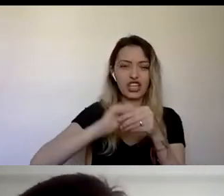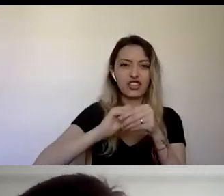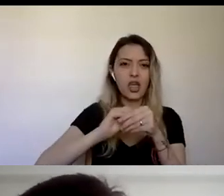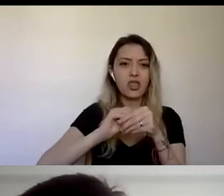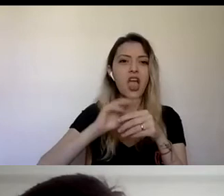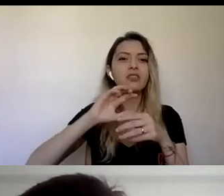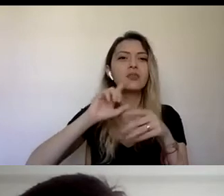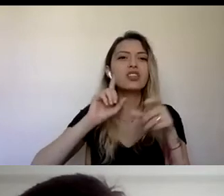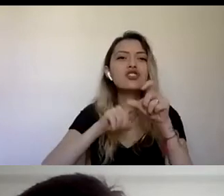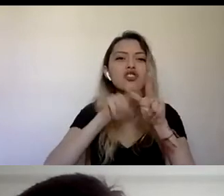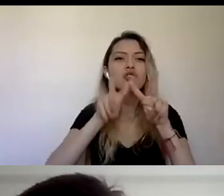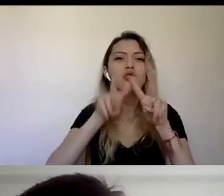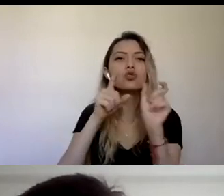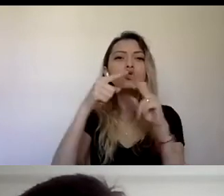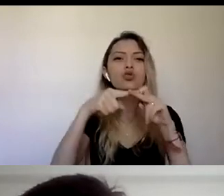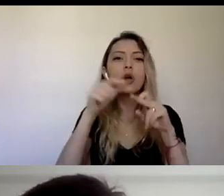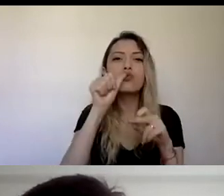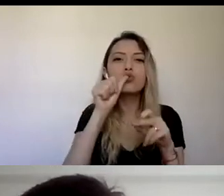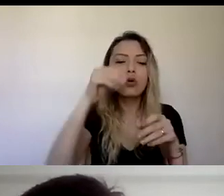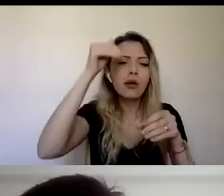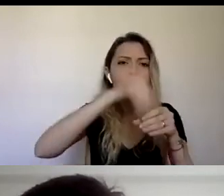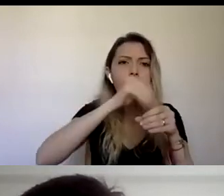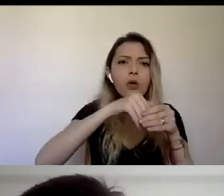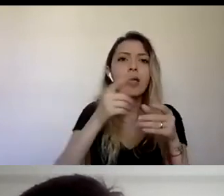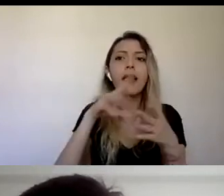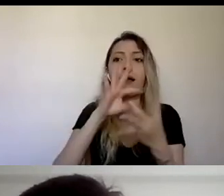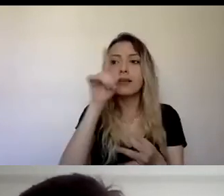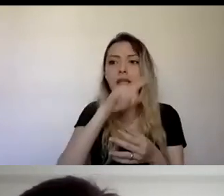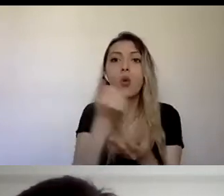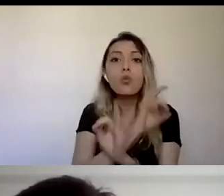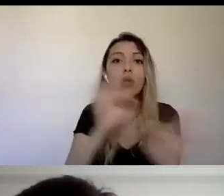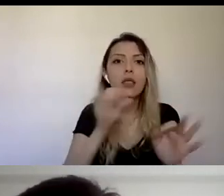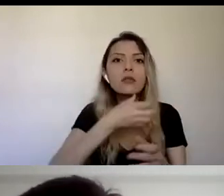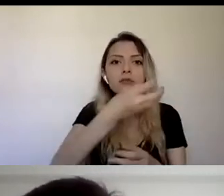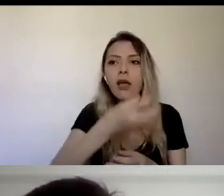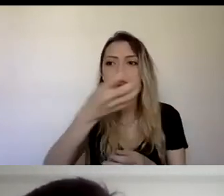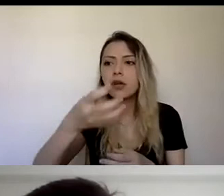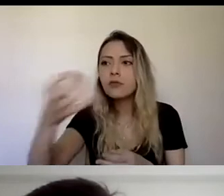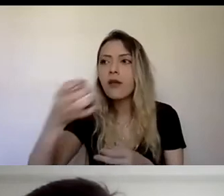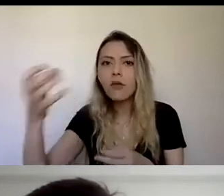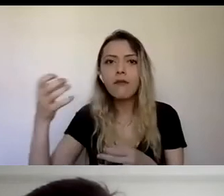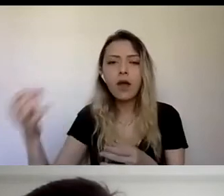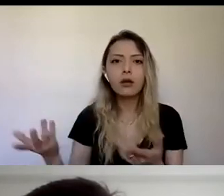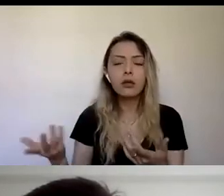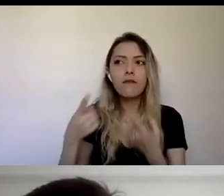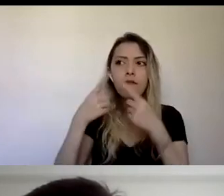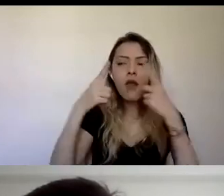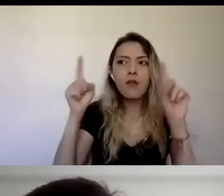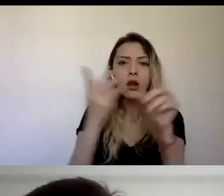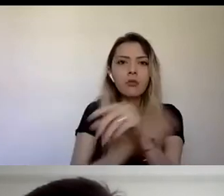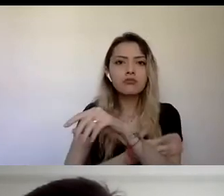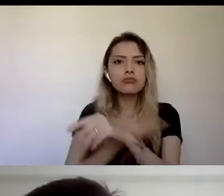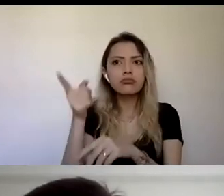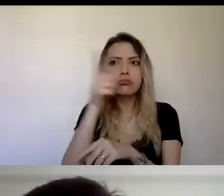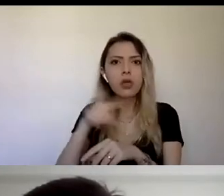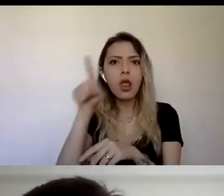dağıtarak bu konuda farkındalık yaratmaya çalışmıştık başka şehirlerde. Çünkü Gazze'deki insanların kullandığı